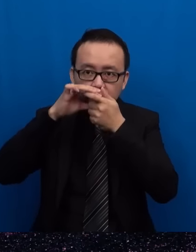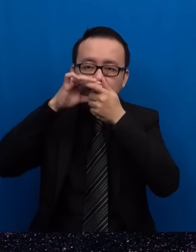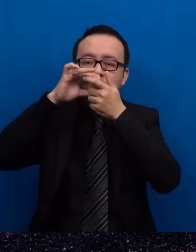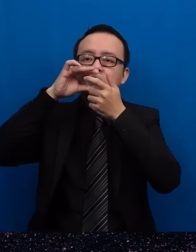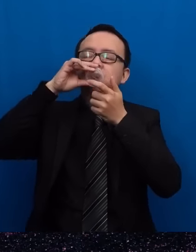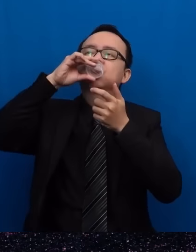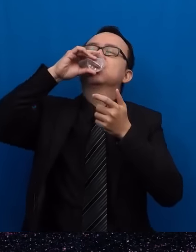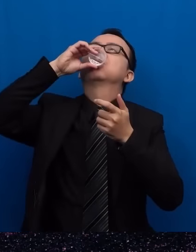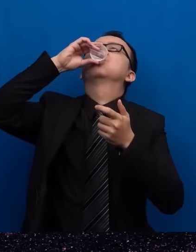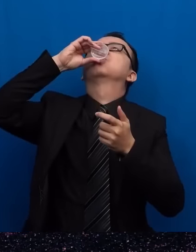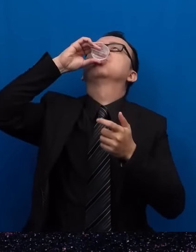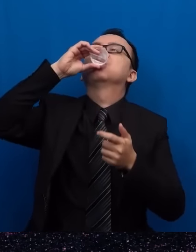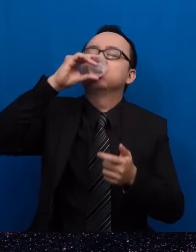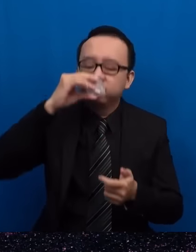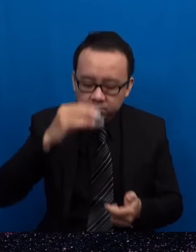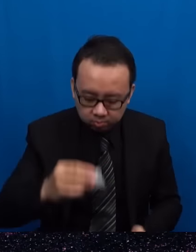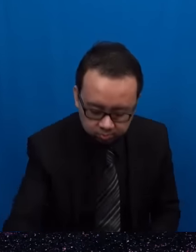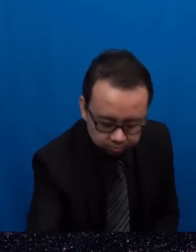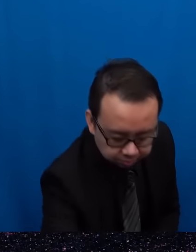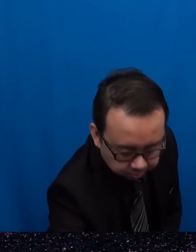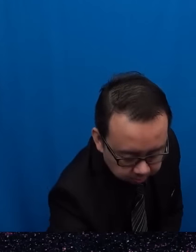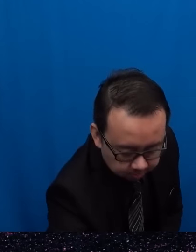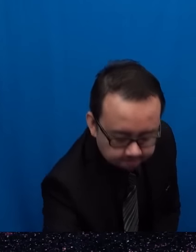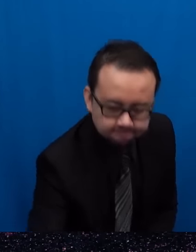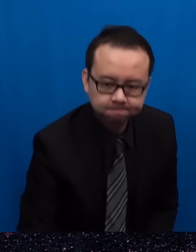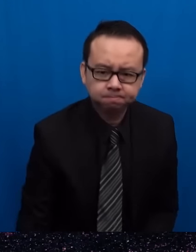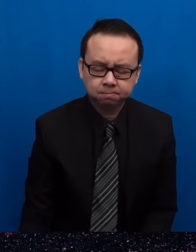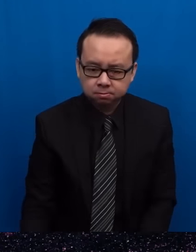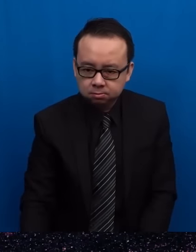And I speak healing in Jesus' name untuk setiap orang yang sakit.